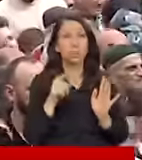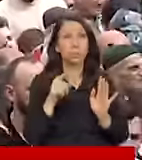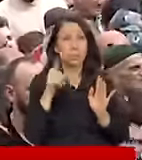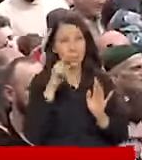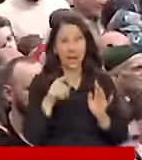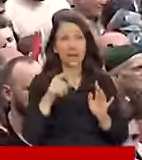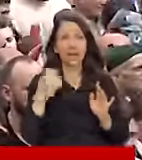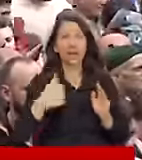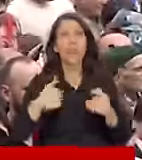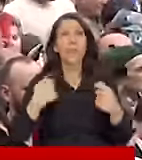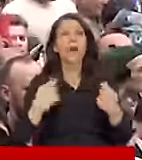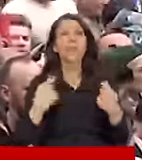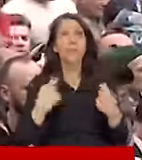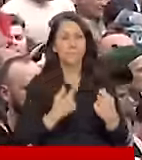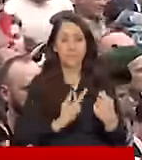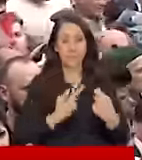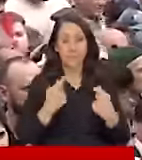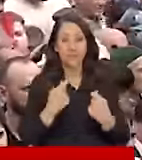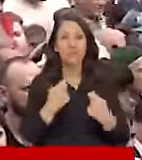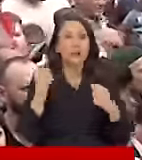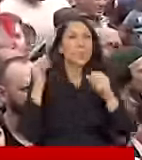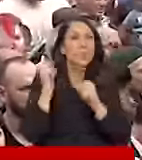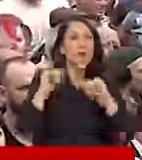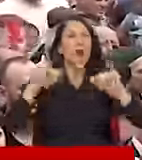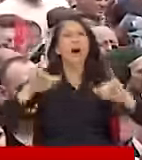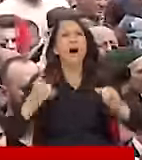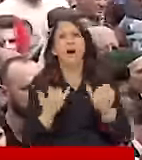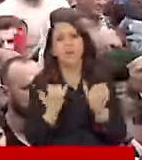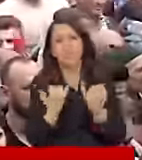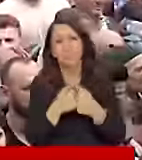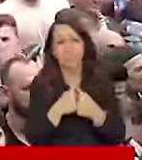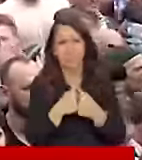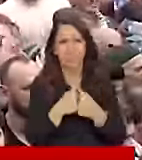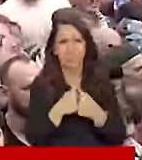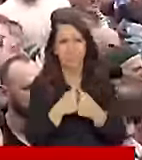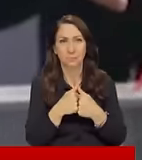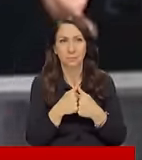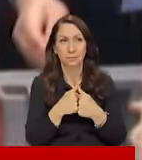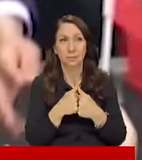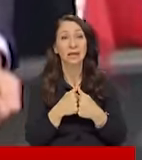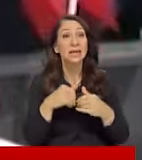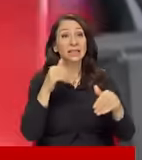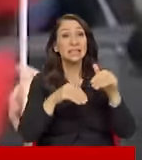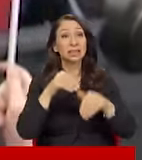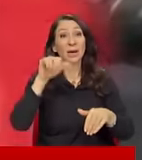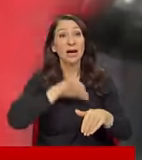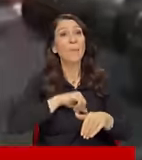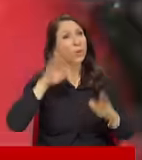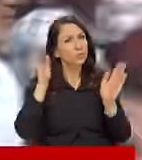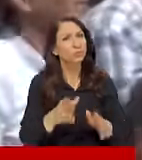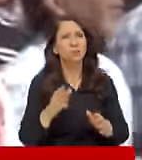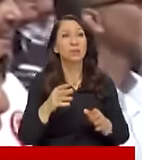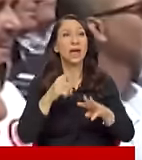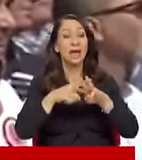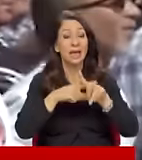uygulamanın kamu maliyesine getirdiği yükün tamiri epeyce vakit alacak. Seçimi kaybetmek pahasına da